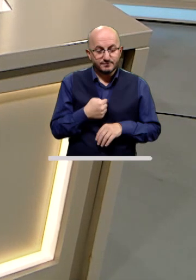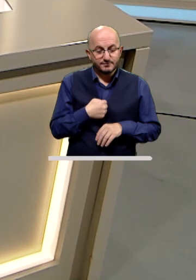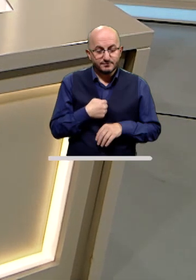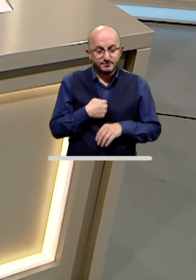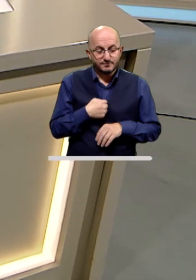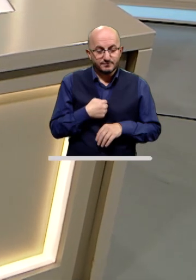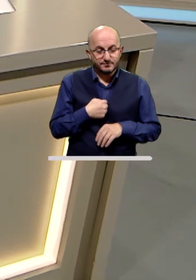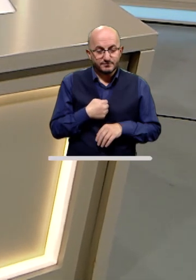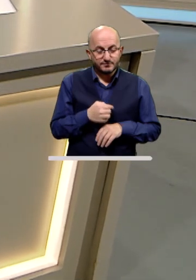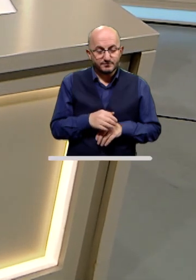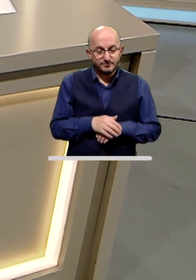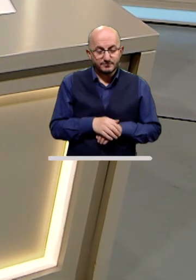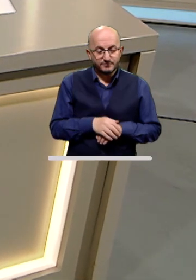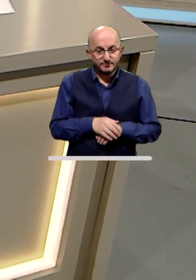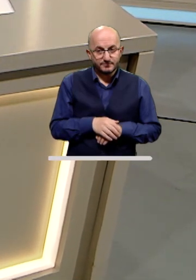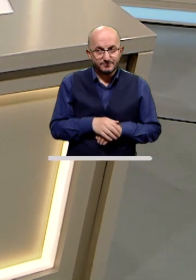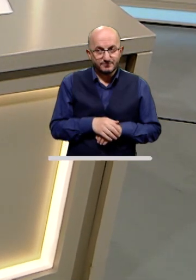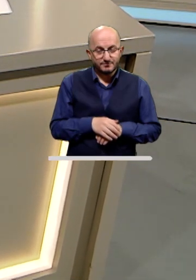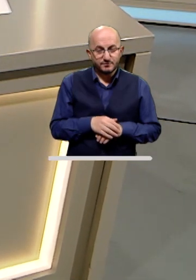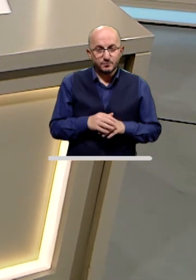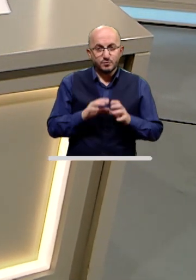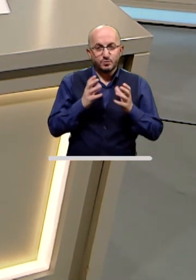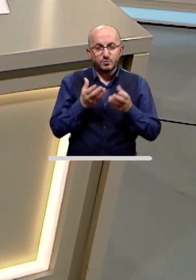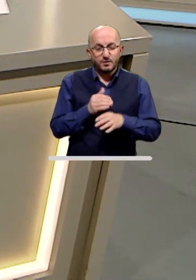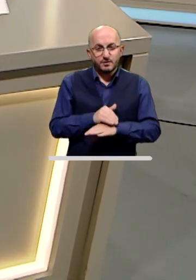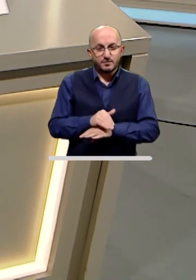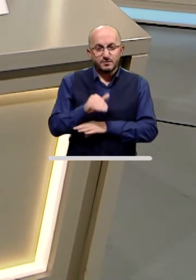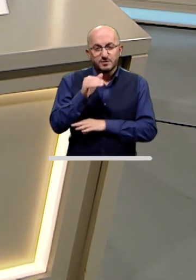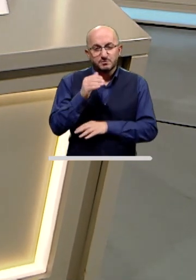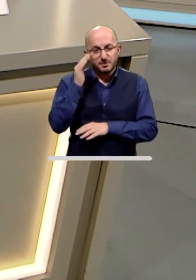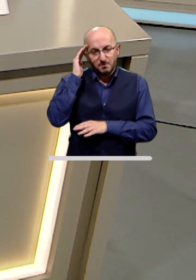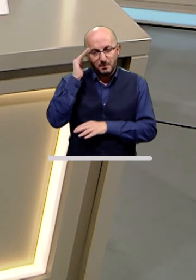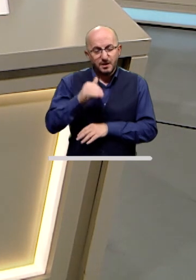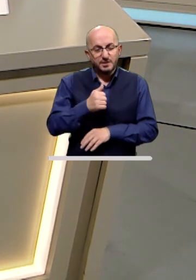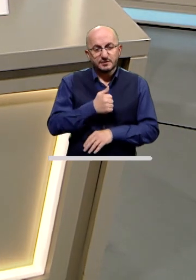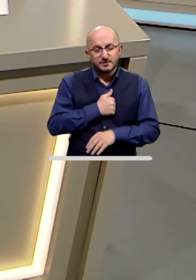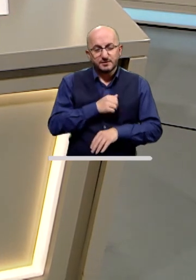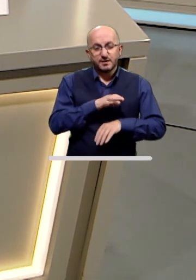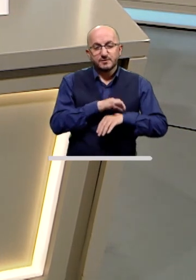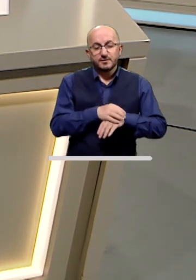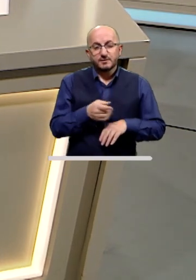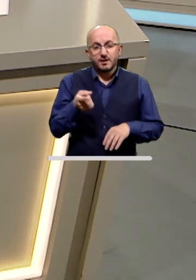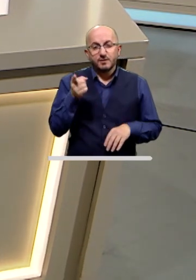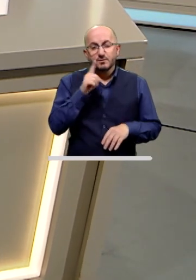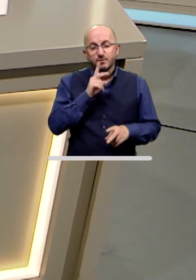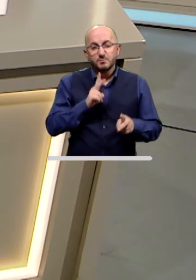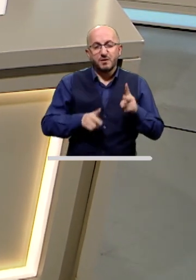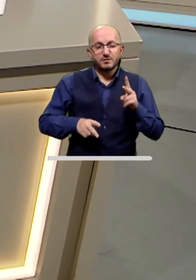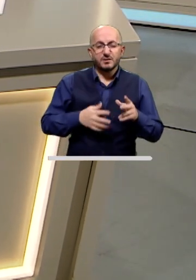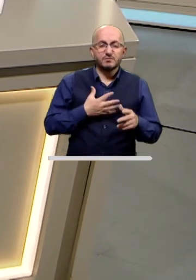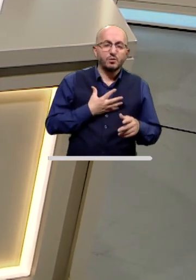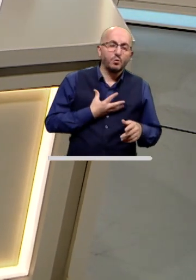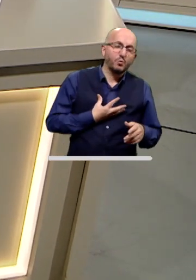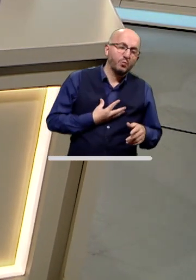dünyadaki çektiğimiz işte dert, bela, sıkıntı ve hastalıklardan dolayı bazı zaman zaman böyle insana bazen bunalım, bir